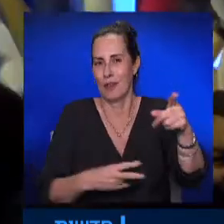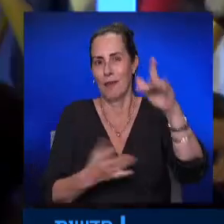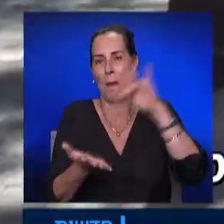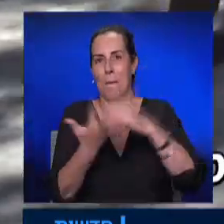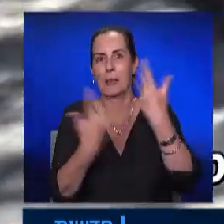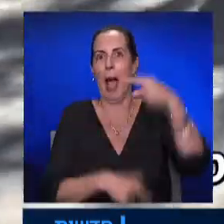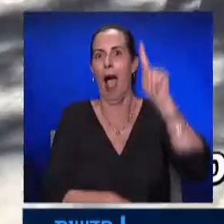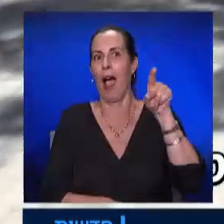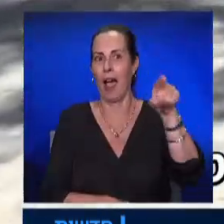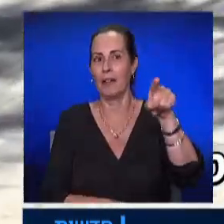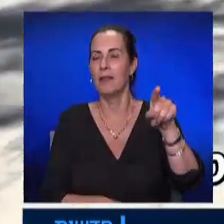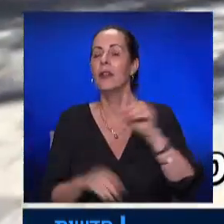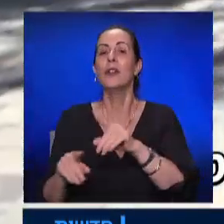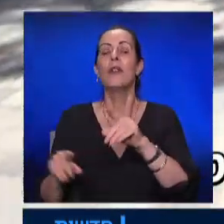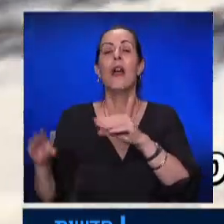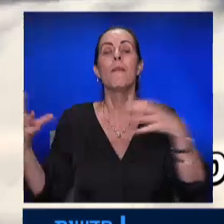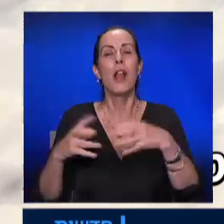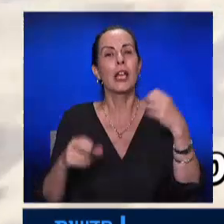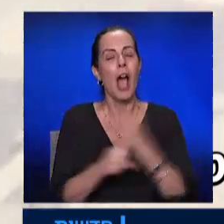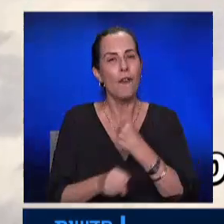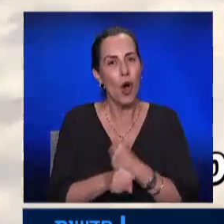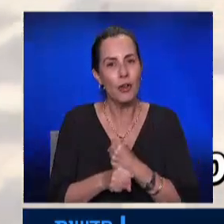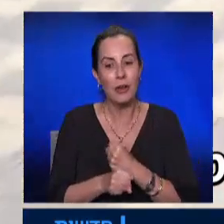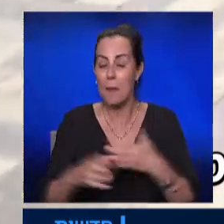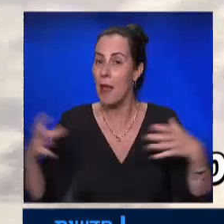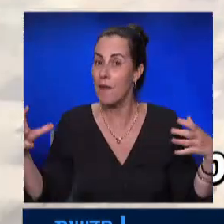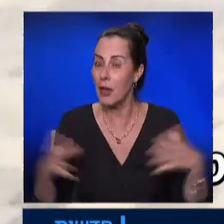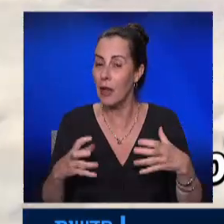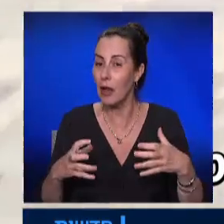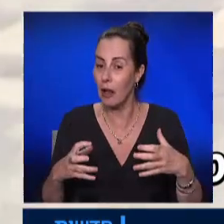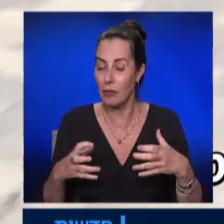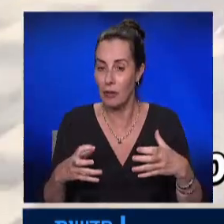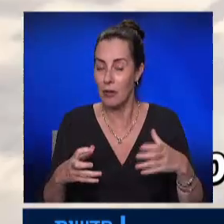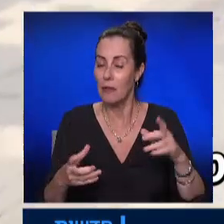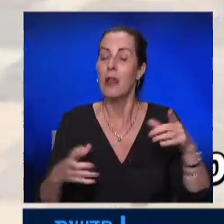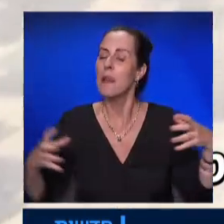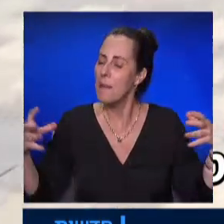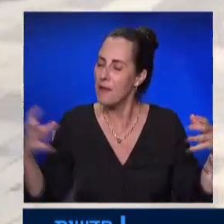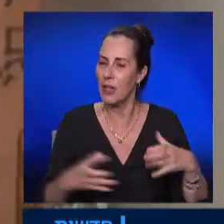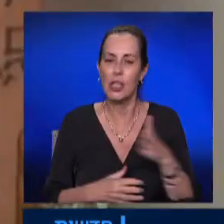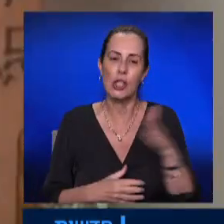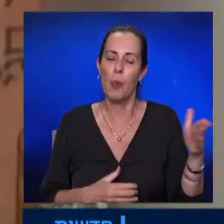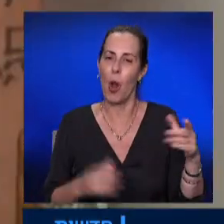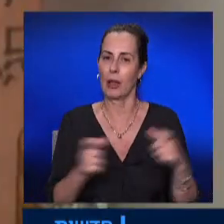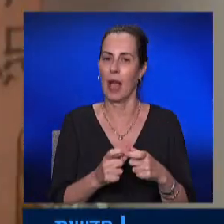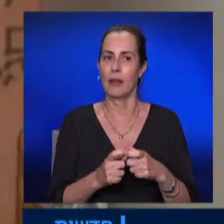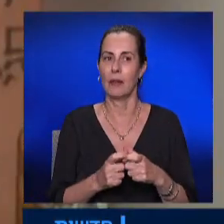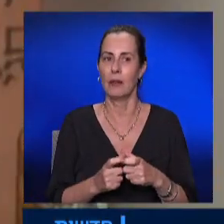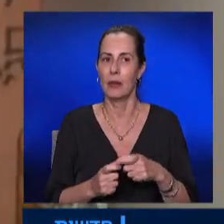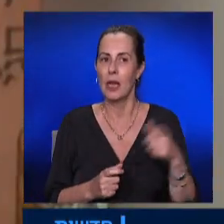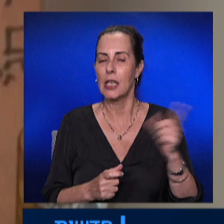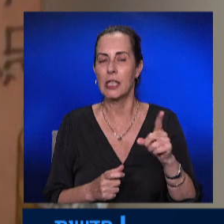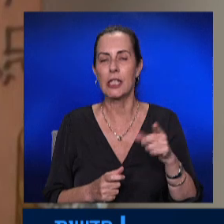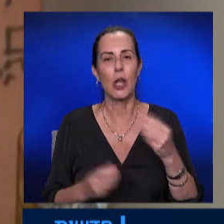ברשימה, המעבר של מפלגת העבודה ממפלגת אלטרנטיבה שלטונית למפלגת שמאל קטנה. חד משמעית לא